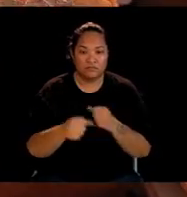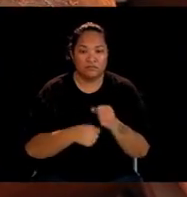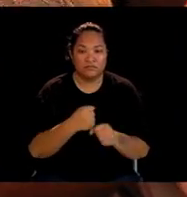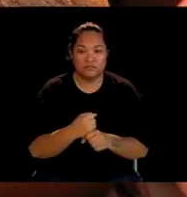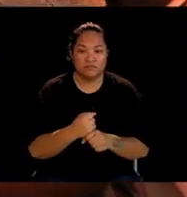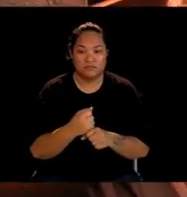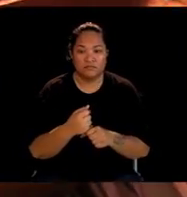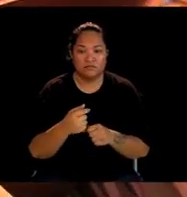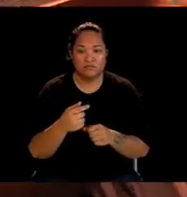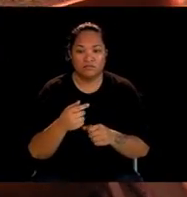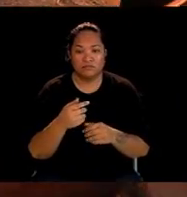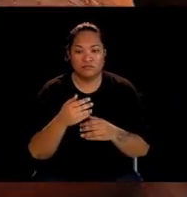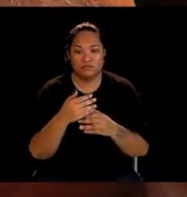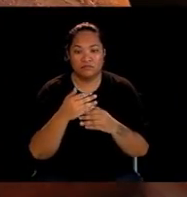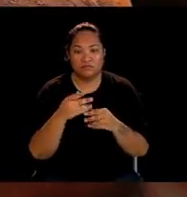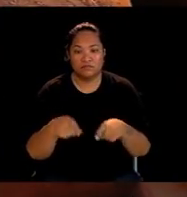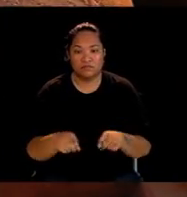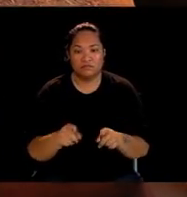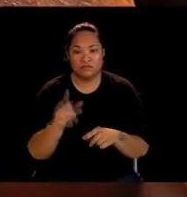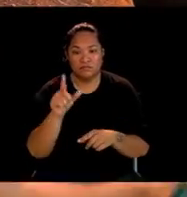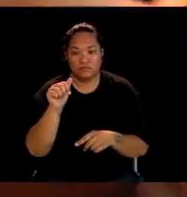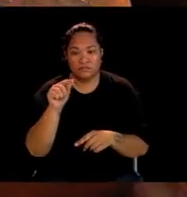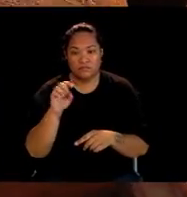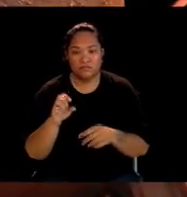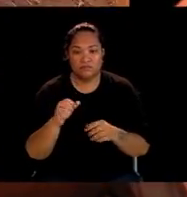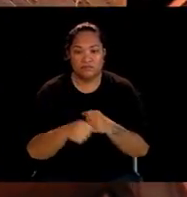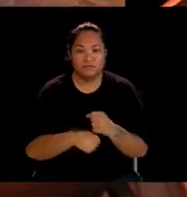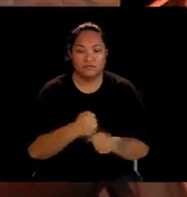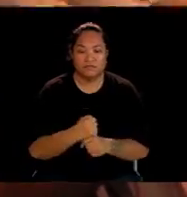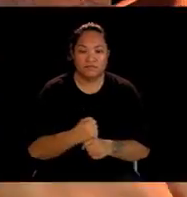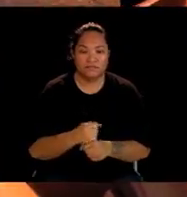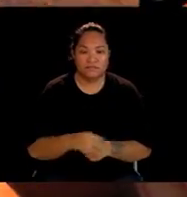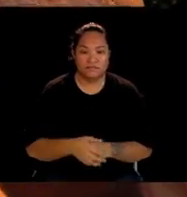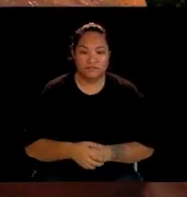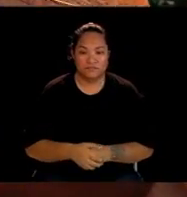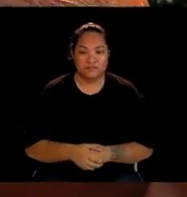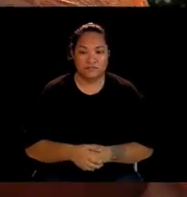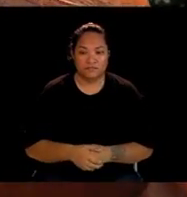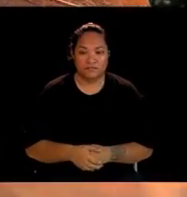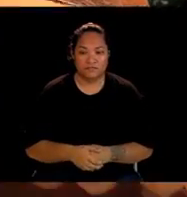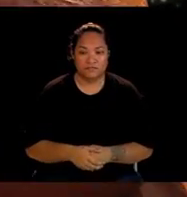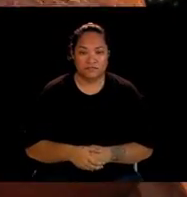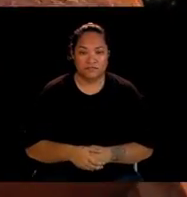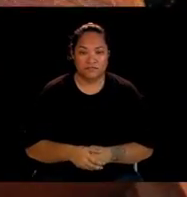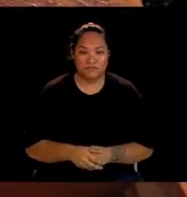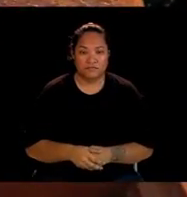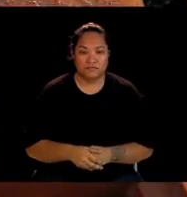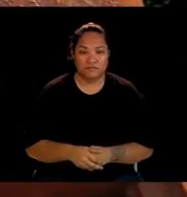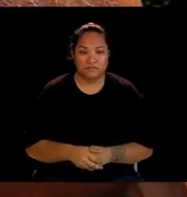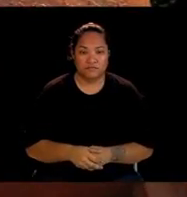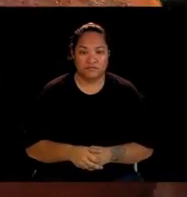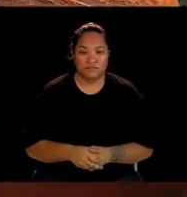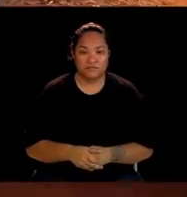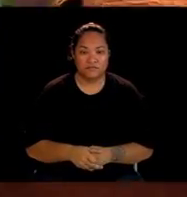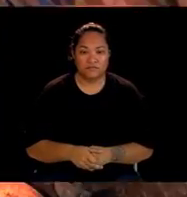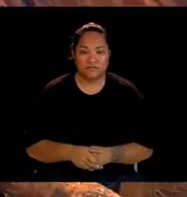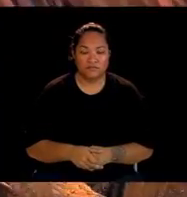niya, giisakan ni man mufo na nataw-taw tano siha, kiisakan atso Latte